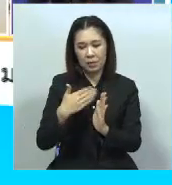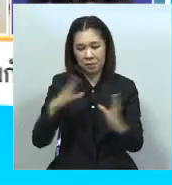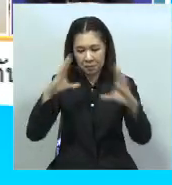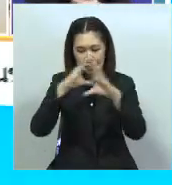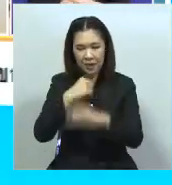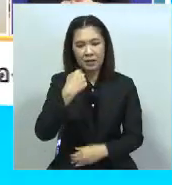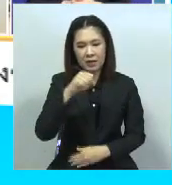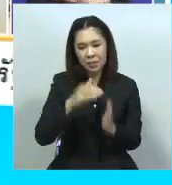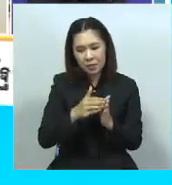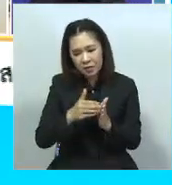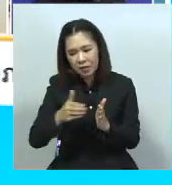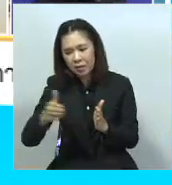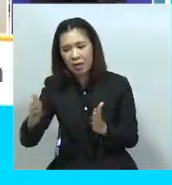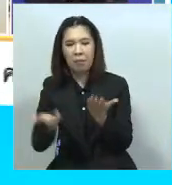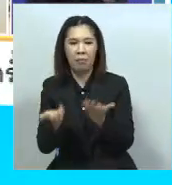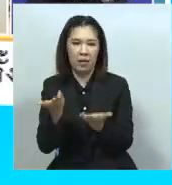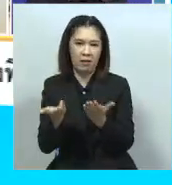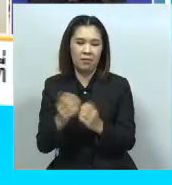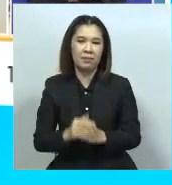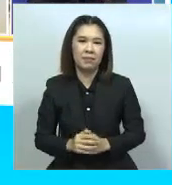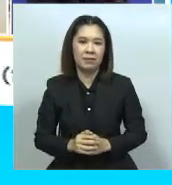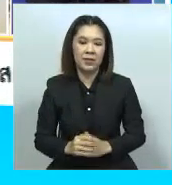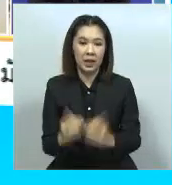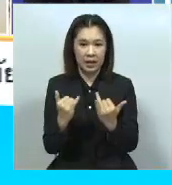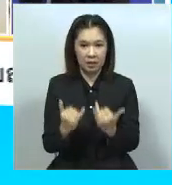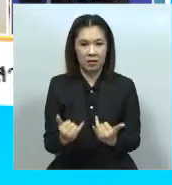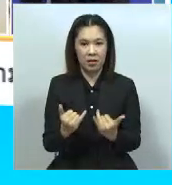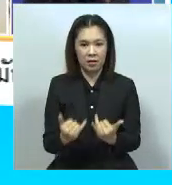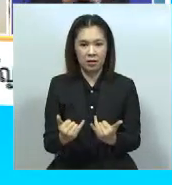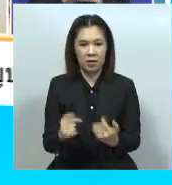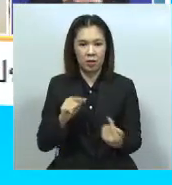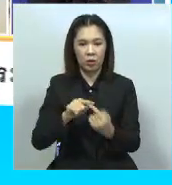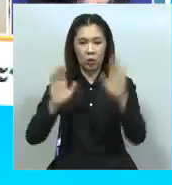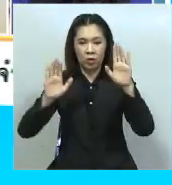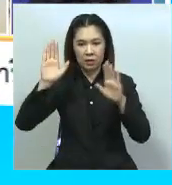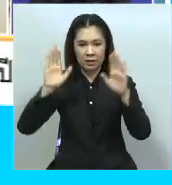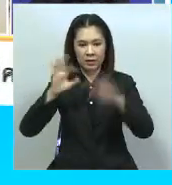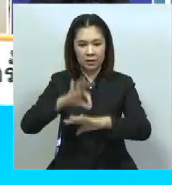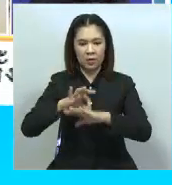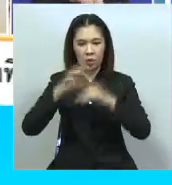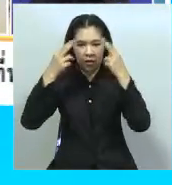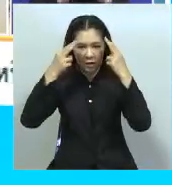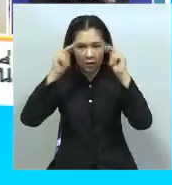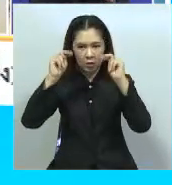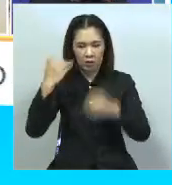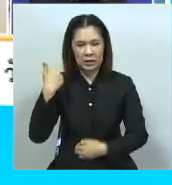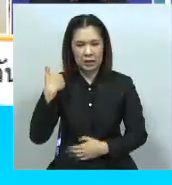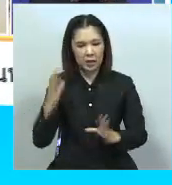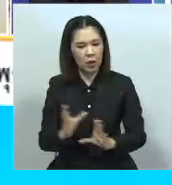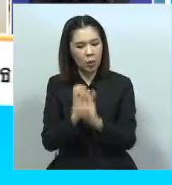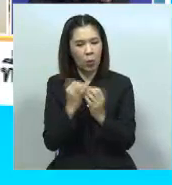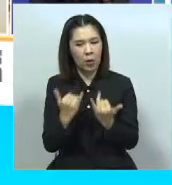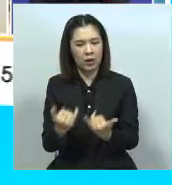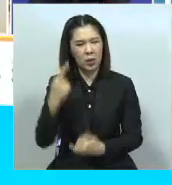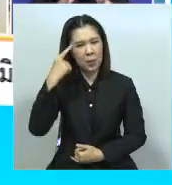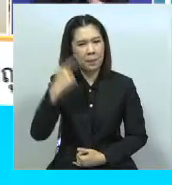ไปอีกนะครับเพราะฉะนั้นอาจจะถ้าเกิดคำนวณระยะเวลาณปัจจุบันเนี่ยเชื่อว่าการโหวตเลือกนายกรัฐมนตรีเนี่ยอาจจะไม่ได้เห็นในวันนี้หรือเปล่า